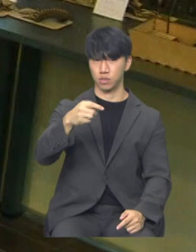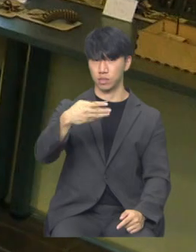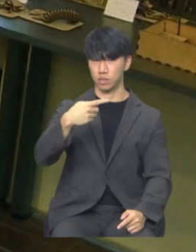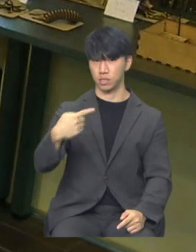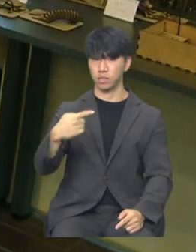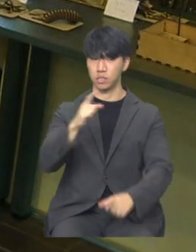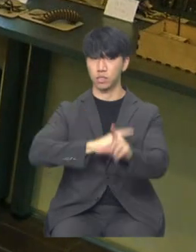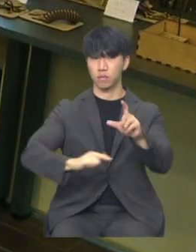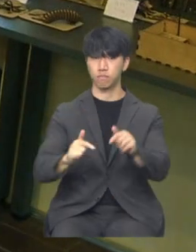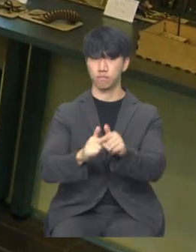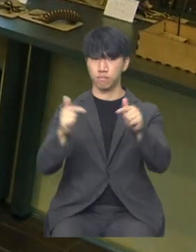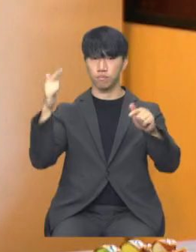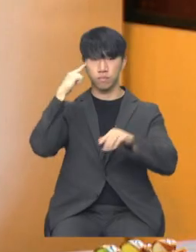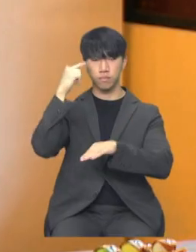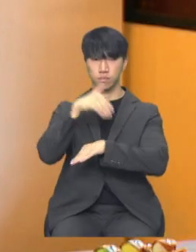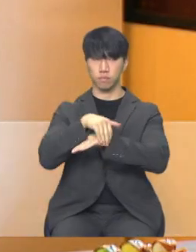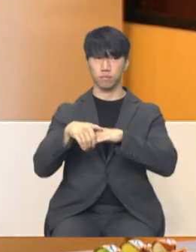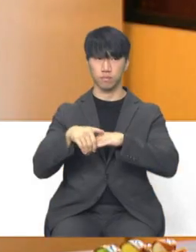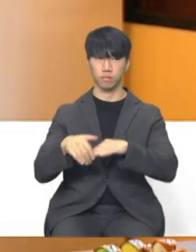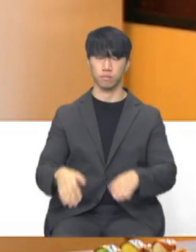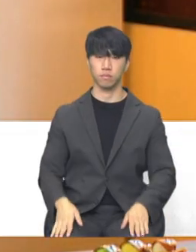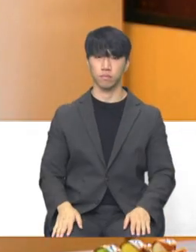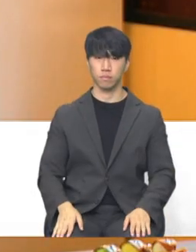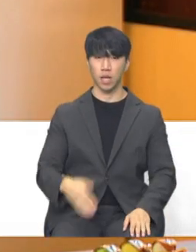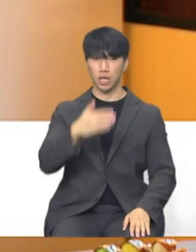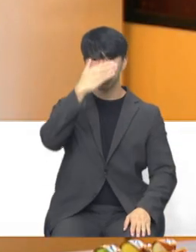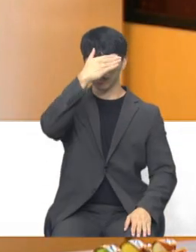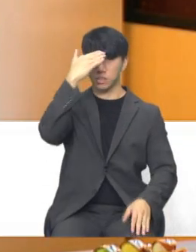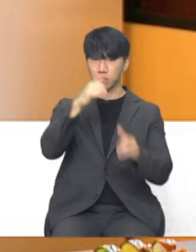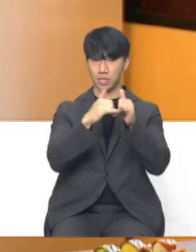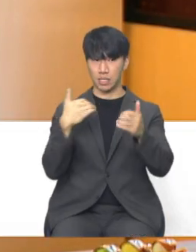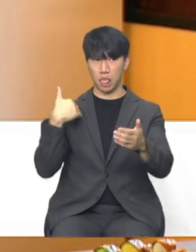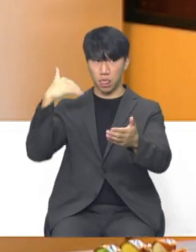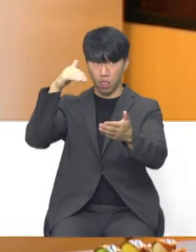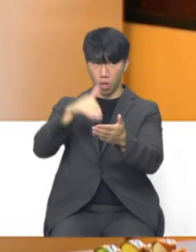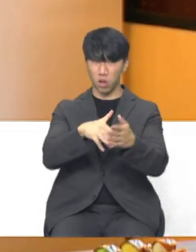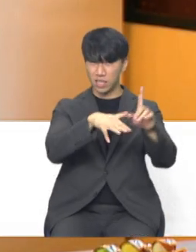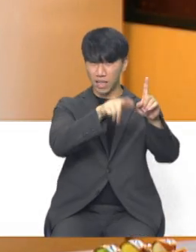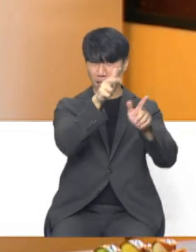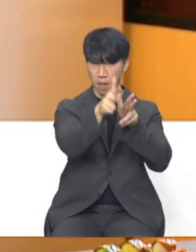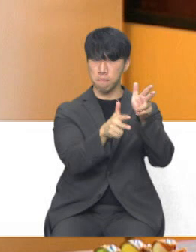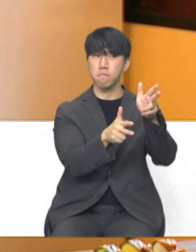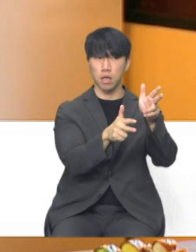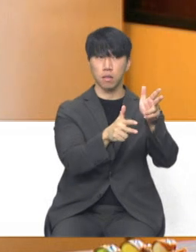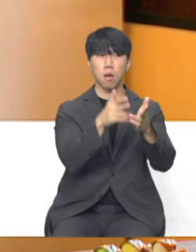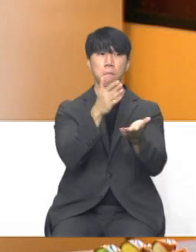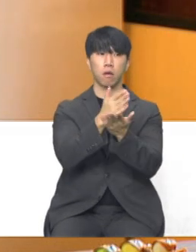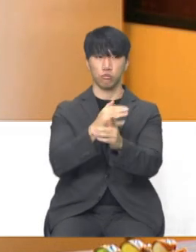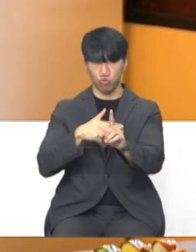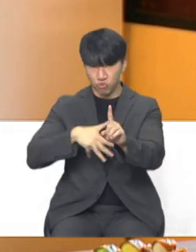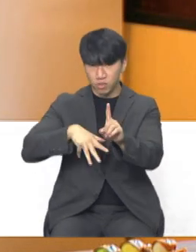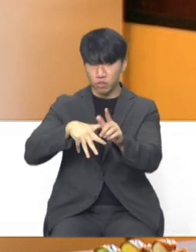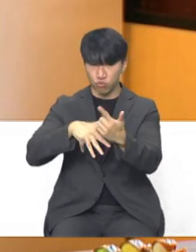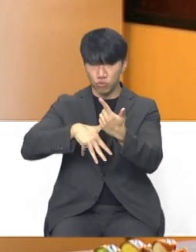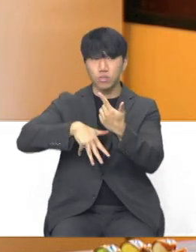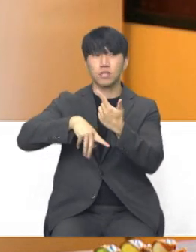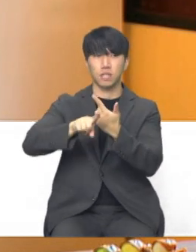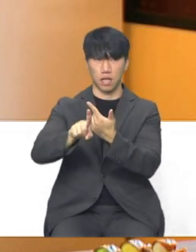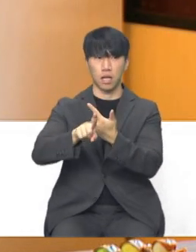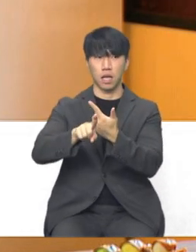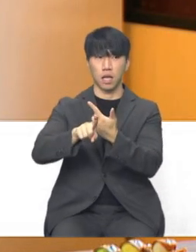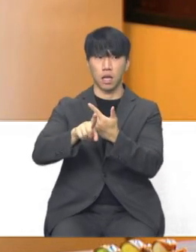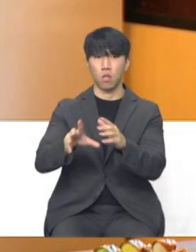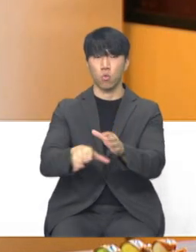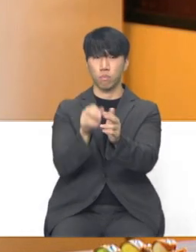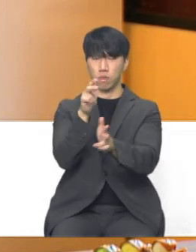전략입니다. 청년들의 유입을 통하여서 1차 산업에 그치지 않고 6차 가공 산업까지 하여서 이천시를 날리고